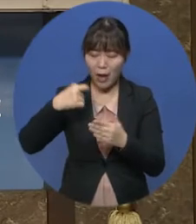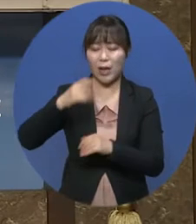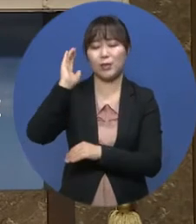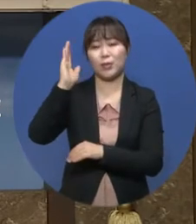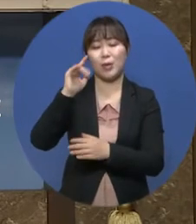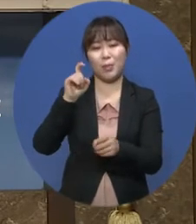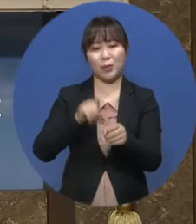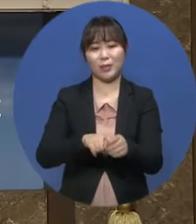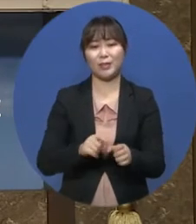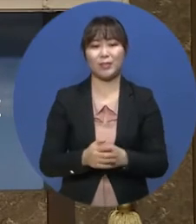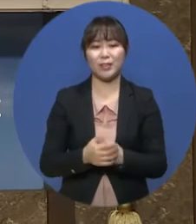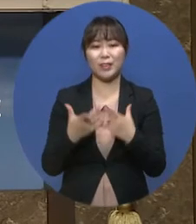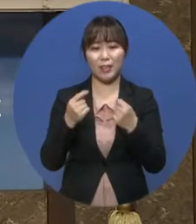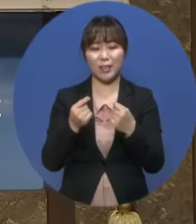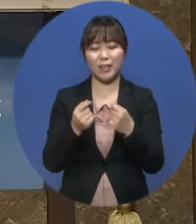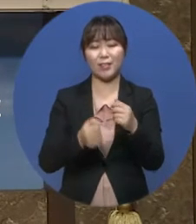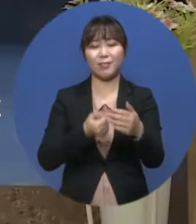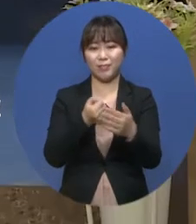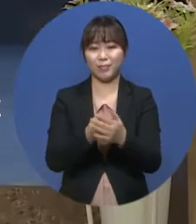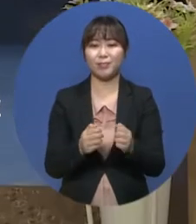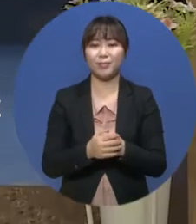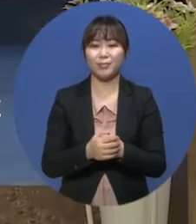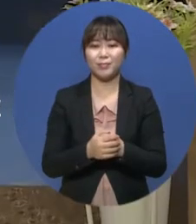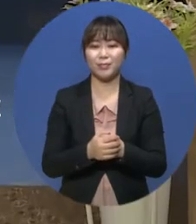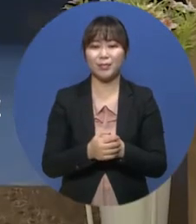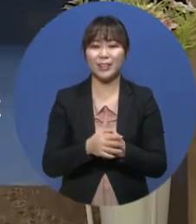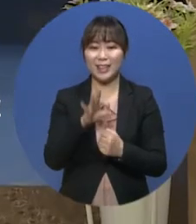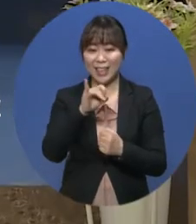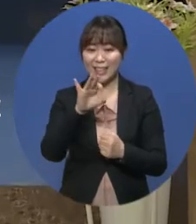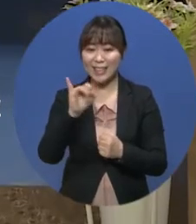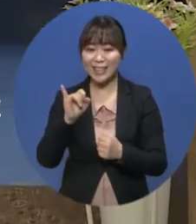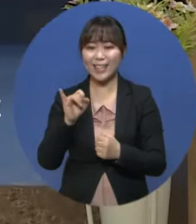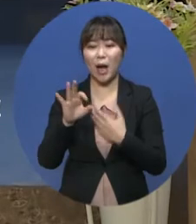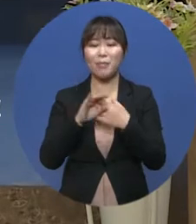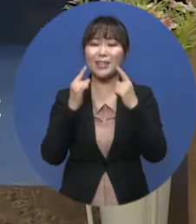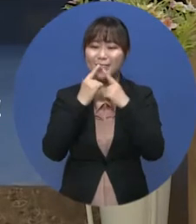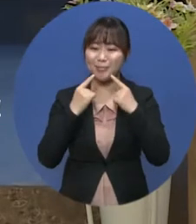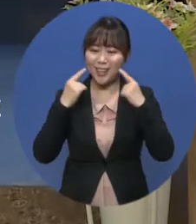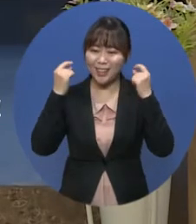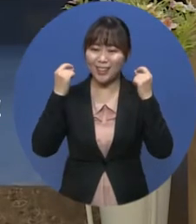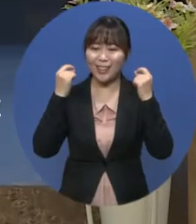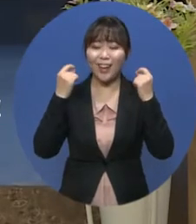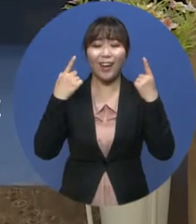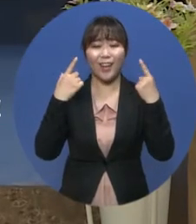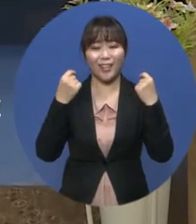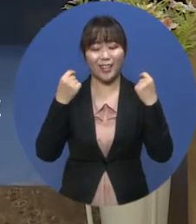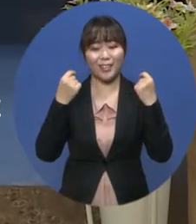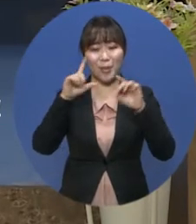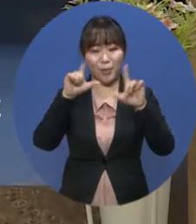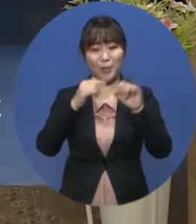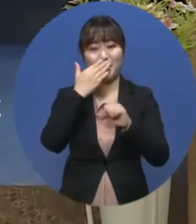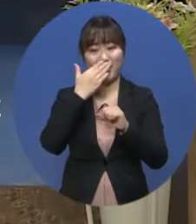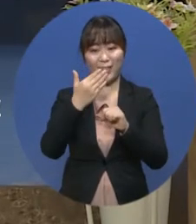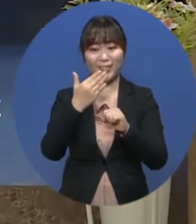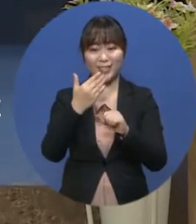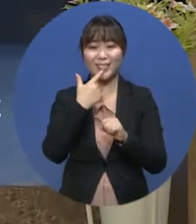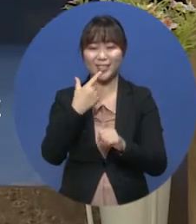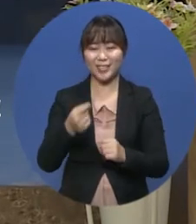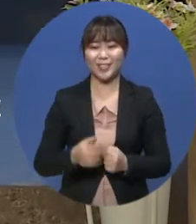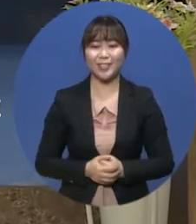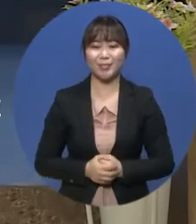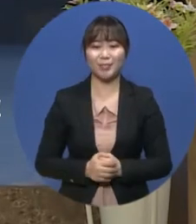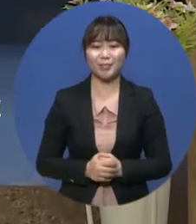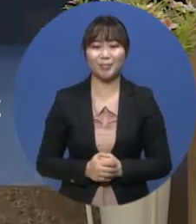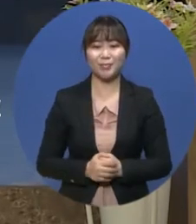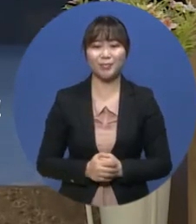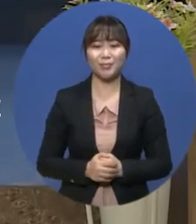위해서 4 날짜 그렇죠 또 이 일이 하다보면 자연스럽게 스마일 하는 입모양이 나오는거 같기도 해요 아